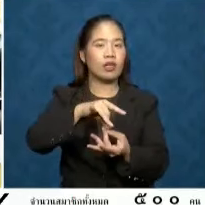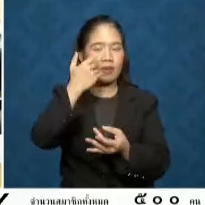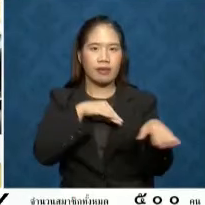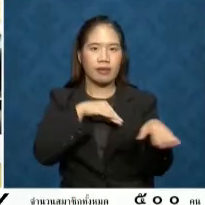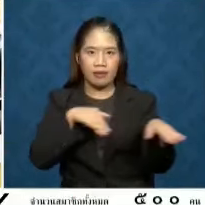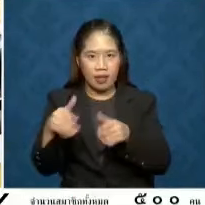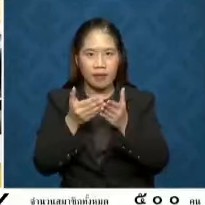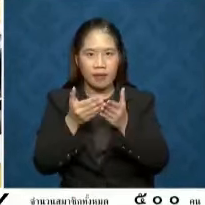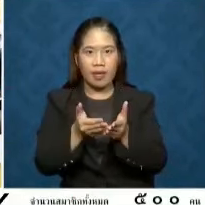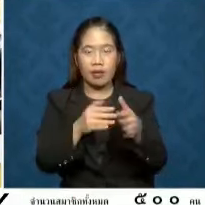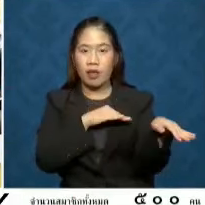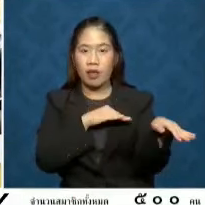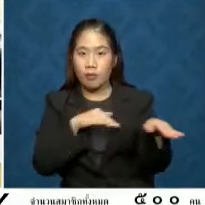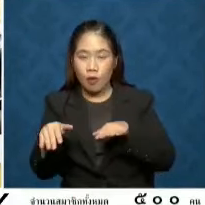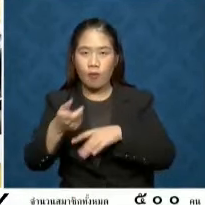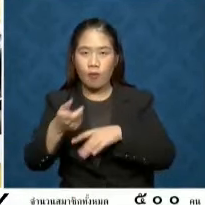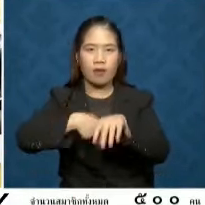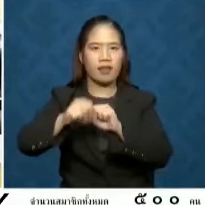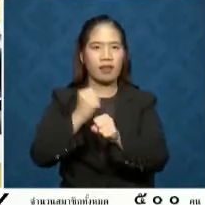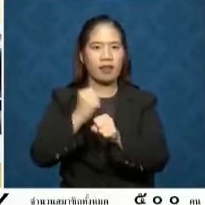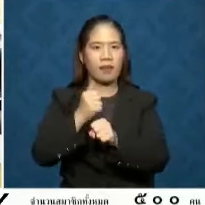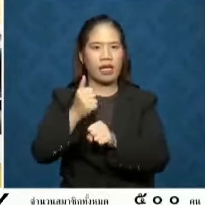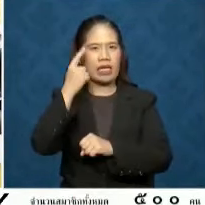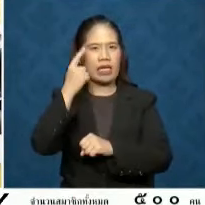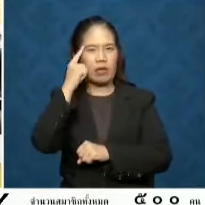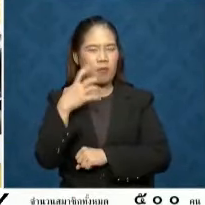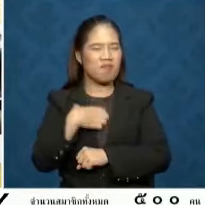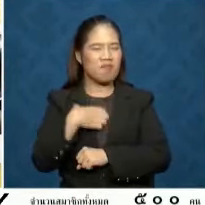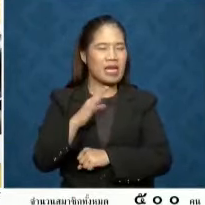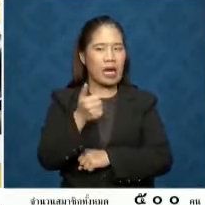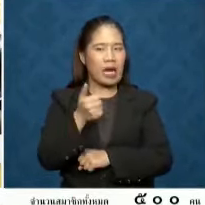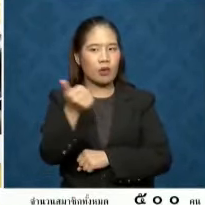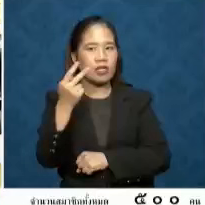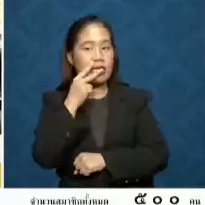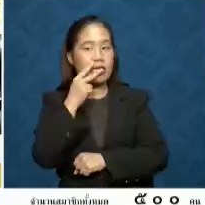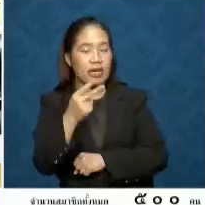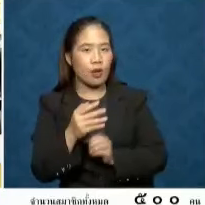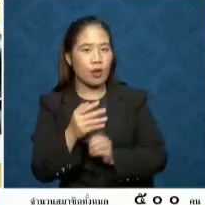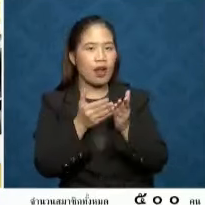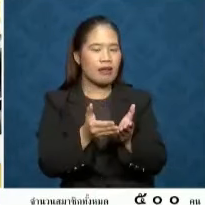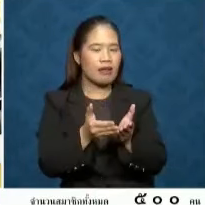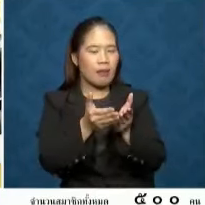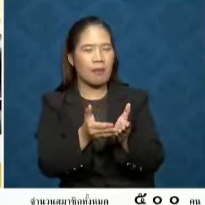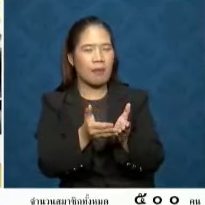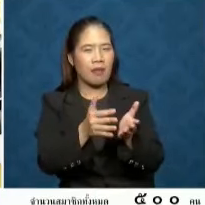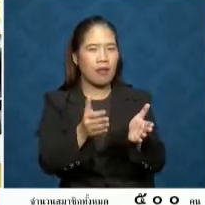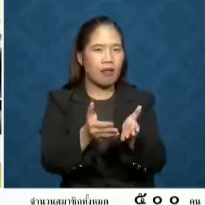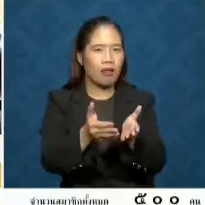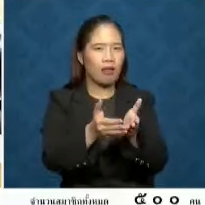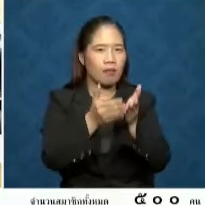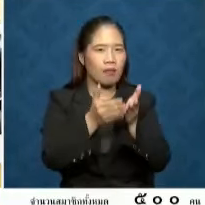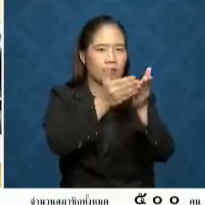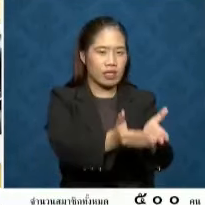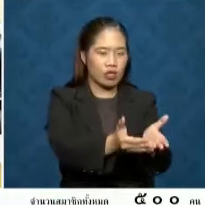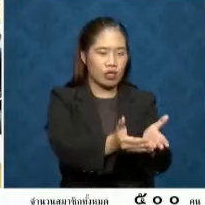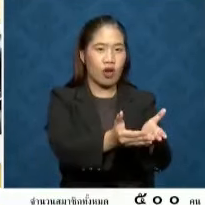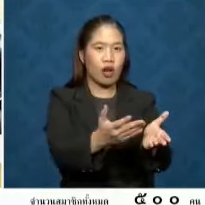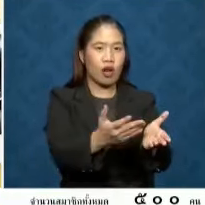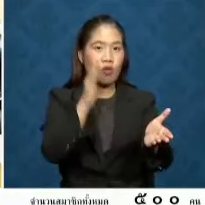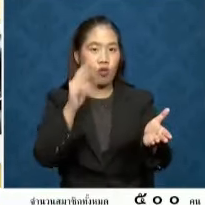อมออกปฏิบัติการแล้วก็อาจจะไม่อยากให้ใครเห็นครับว่าเรือสภาพที่มันล่อแล่ไม่ไหวแล้วเข้าไปจอดในท่าเรือเอกชนแล้วค